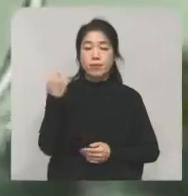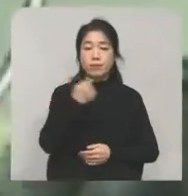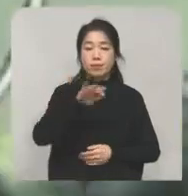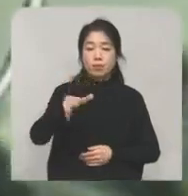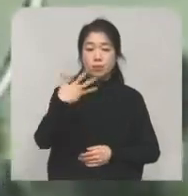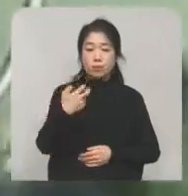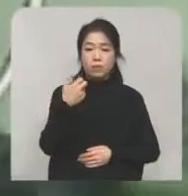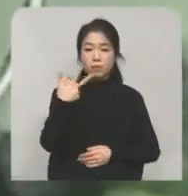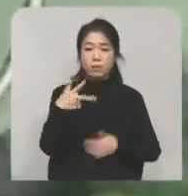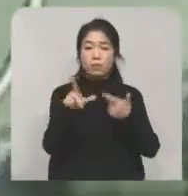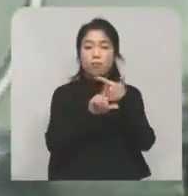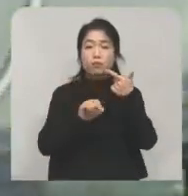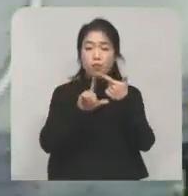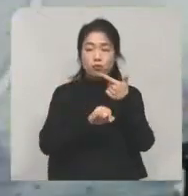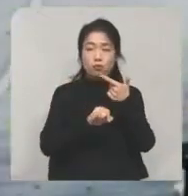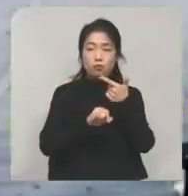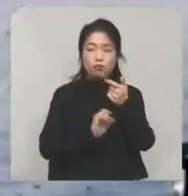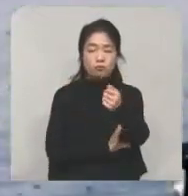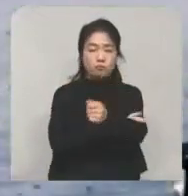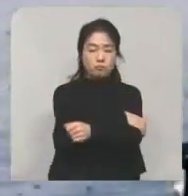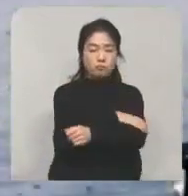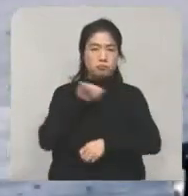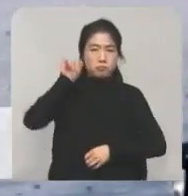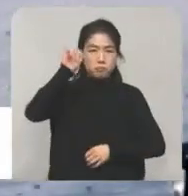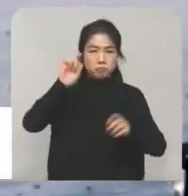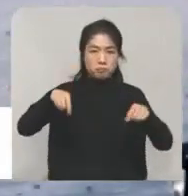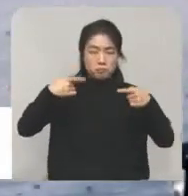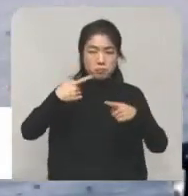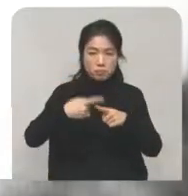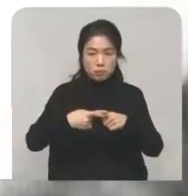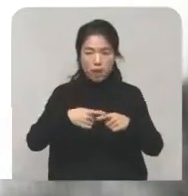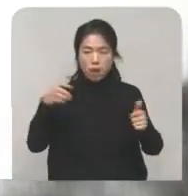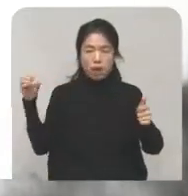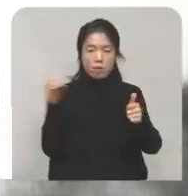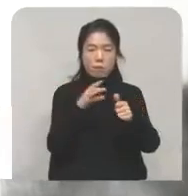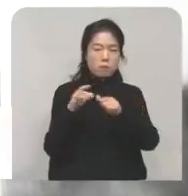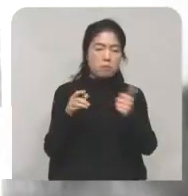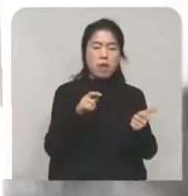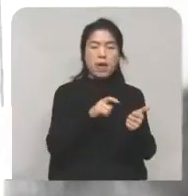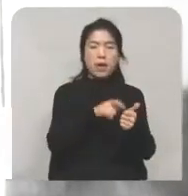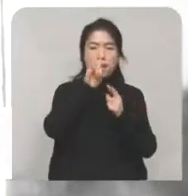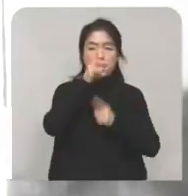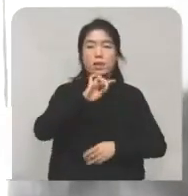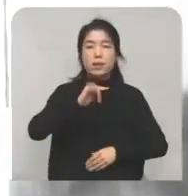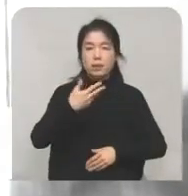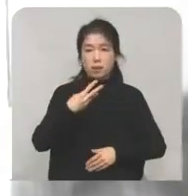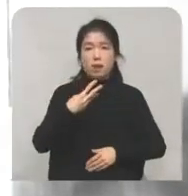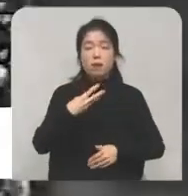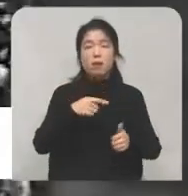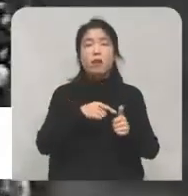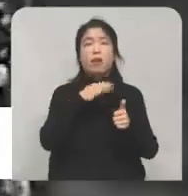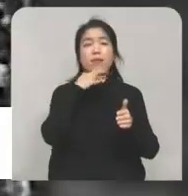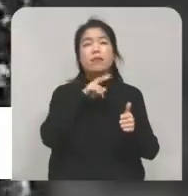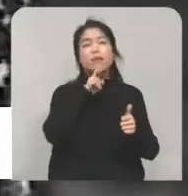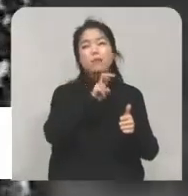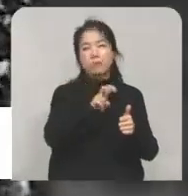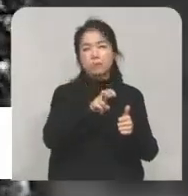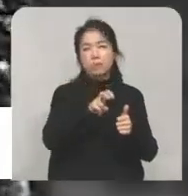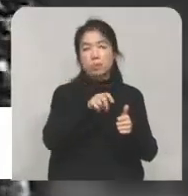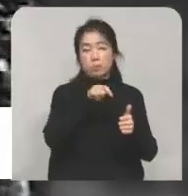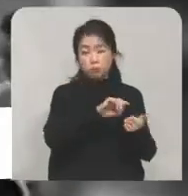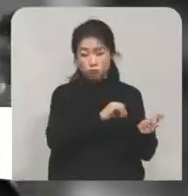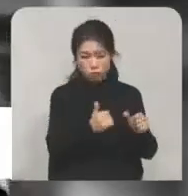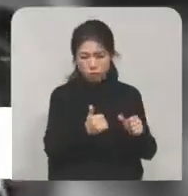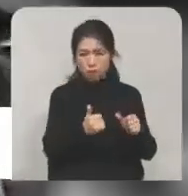1987년 6월 반독재 시위 에 참여했다 최루탄에 맞아 숨진 이한열 열사 만 20세 청년 의 비극은 6월 항쟁의 도화선이